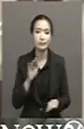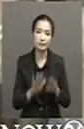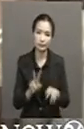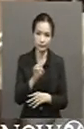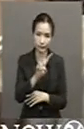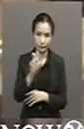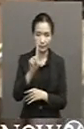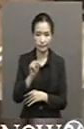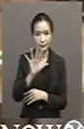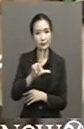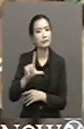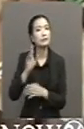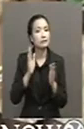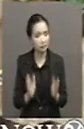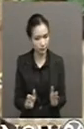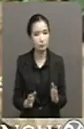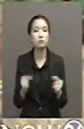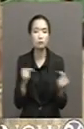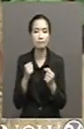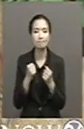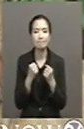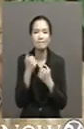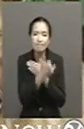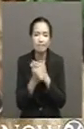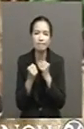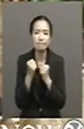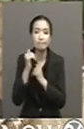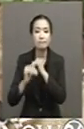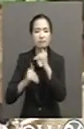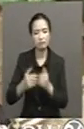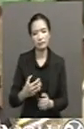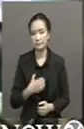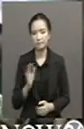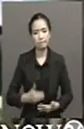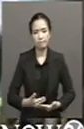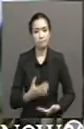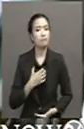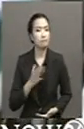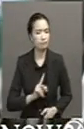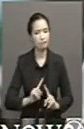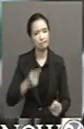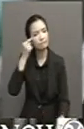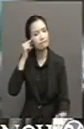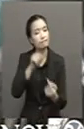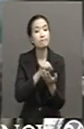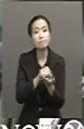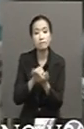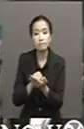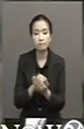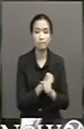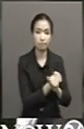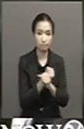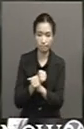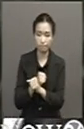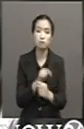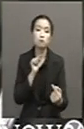225ล้านคนในประเทศกำลังพัฒนาที่ยังไม่ต้องการตั้งครรภ์และเข้าถึงบริการที่คุมกำเนิดโดยเหมาะ